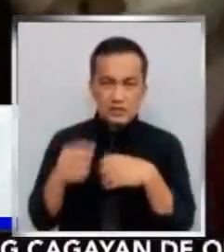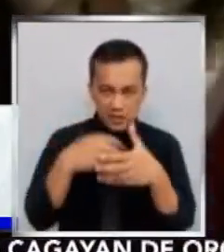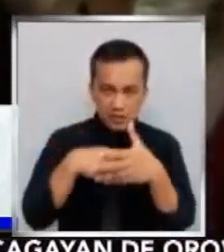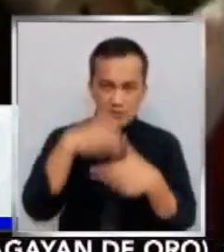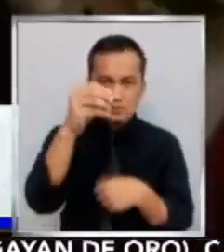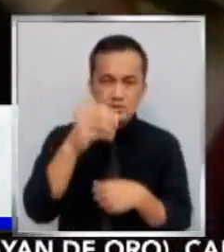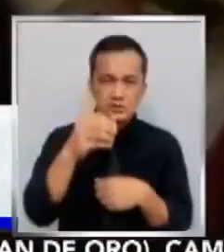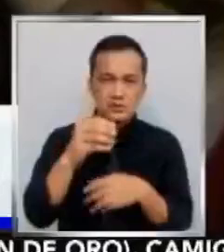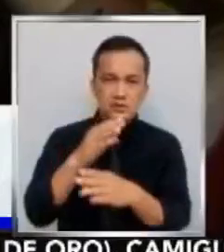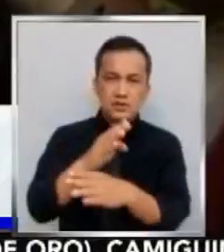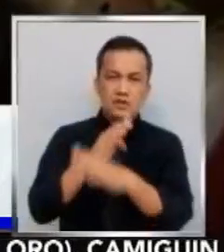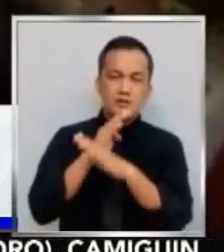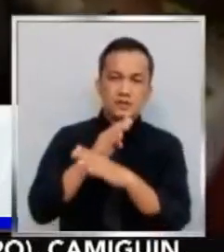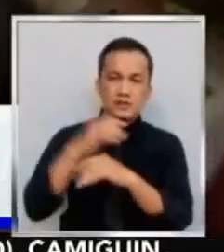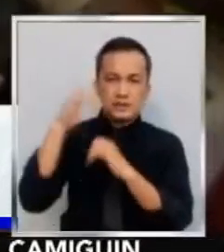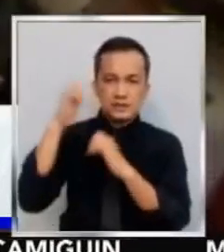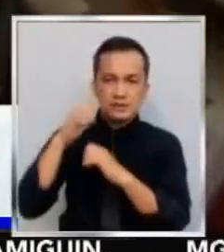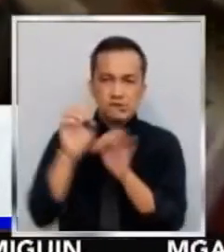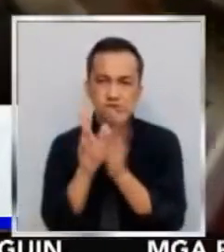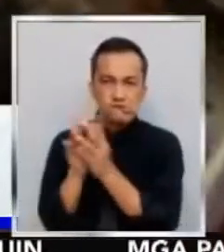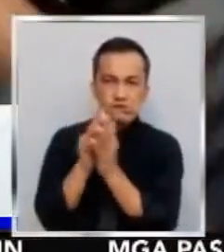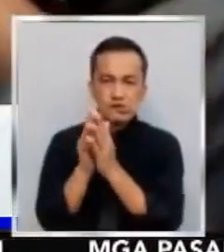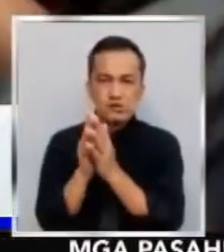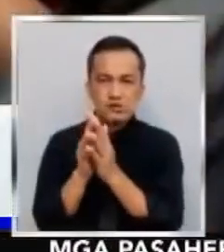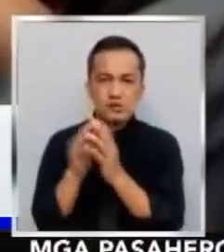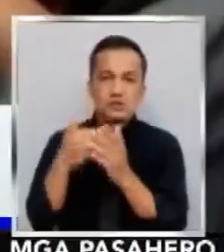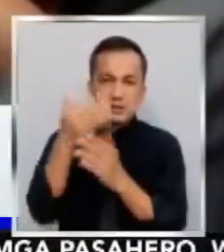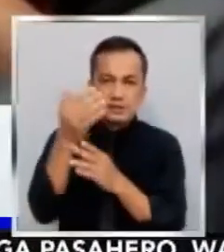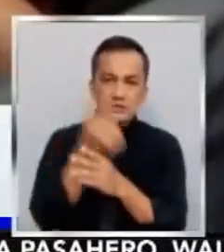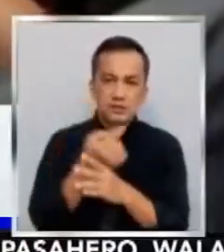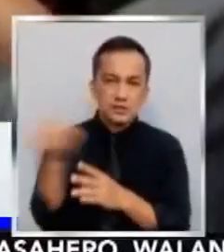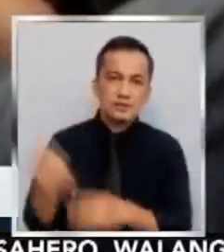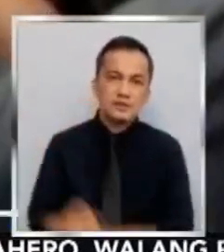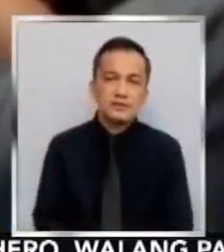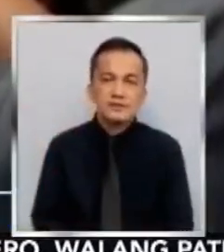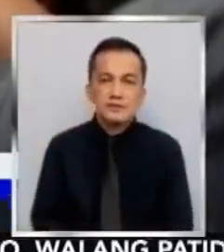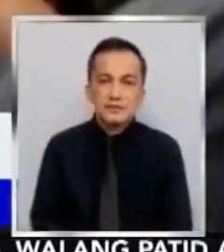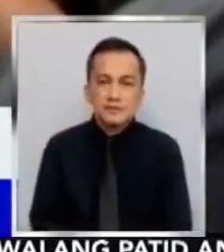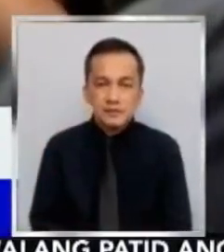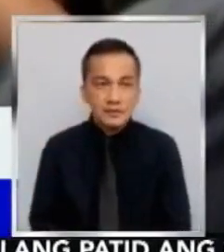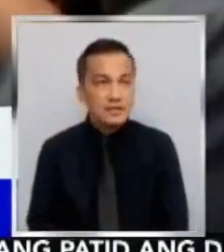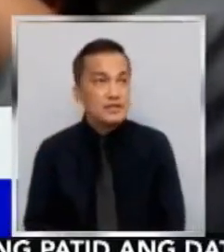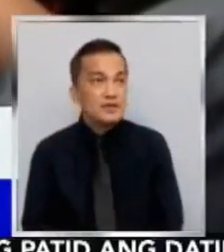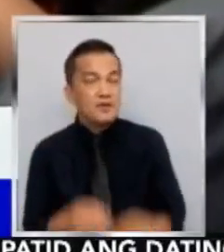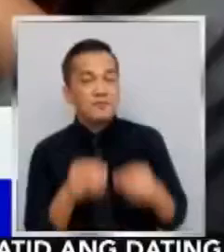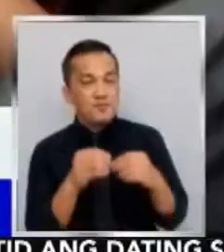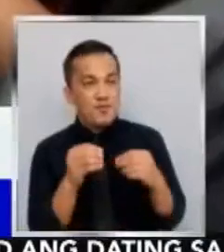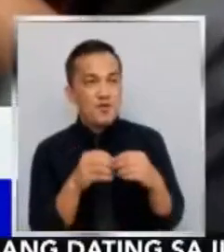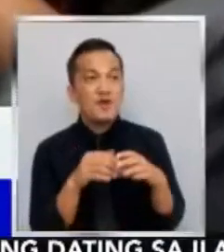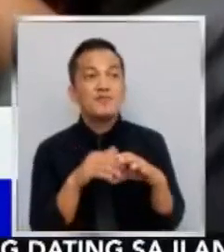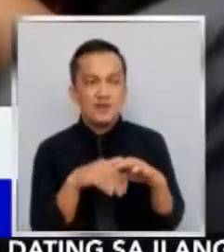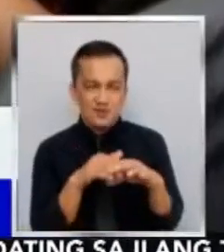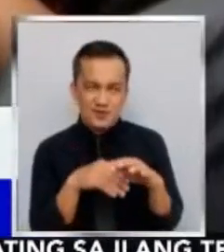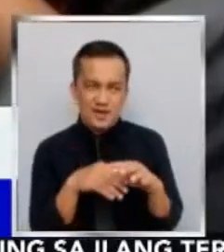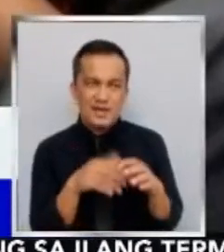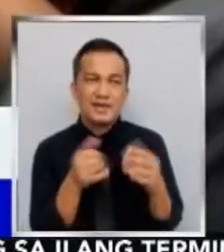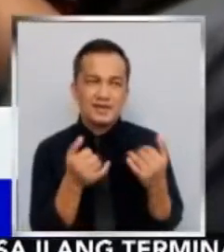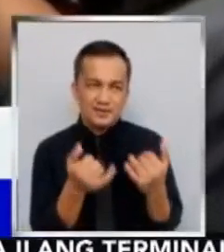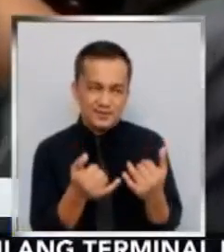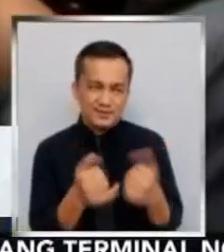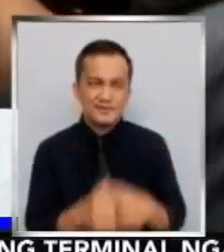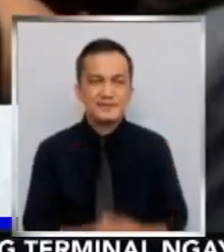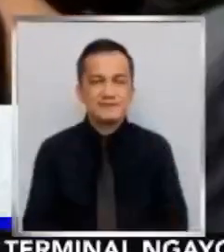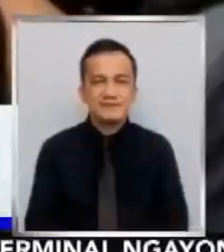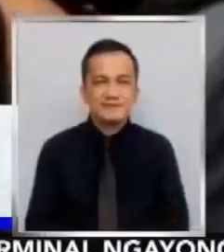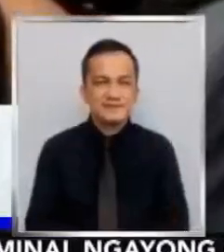sa inaasahang siksikan sa susunod na linggo. Para mas maluwag-luwag po ngayon. Maluwag pa.